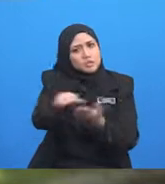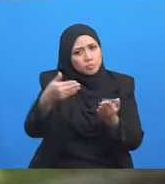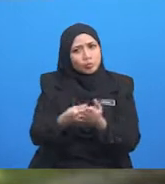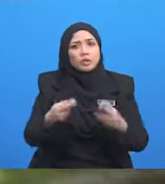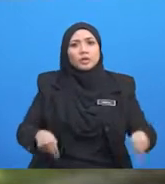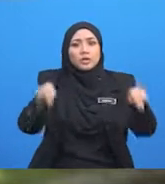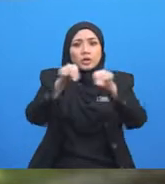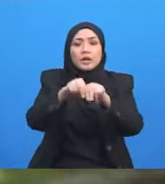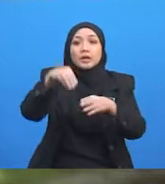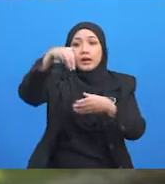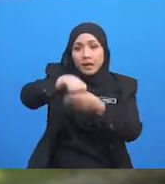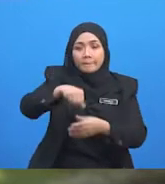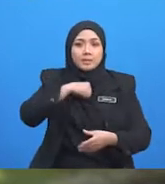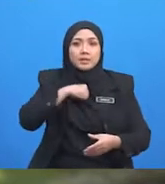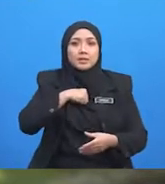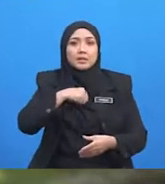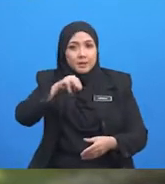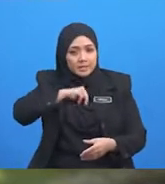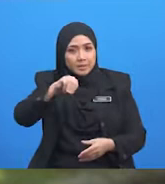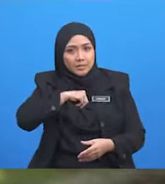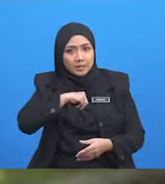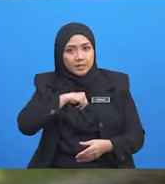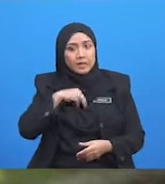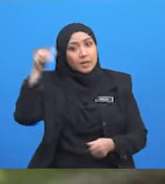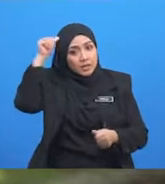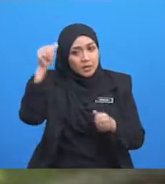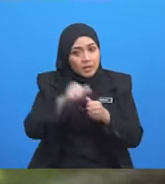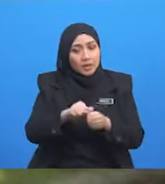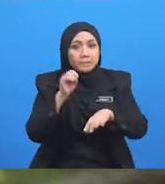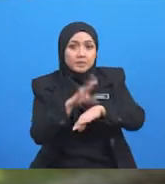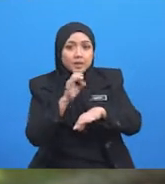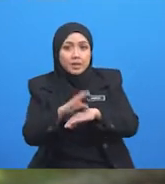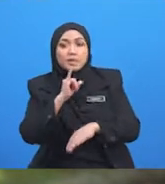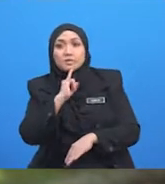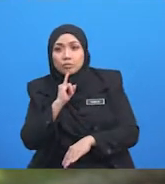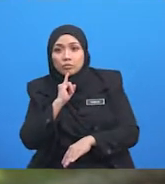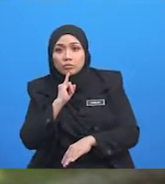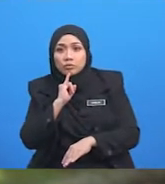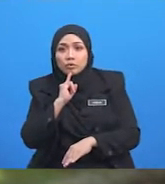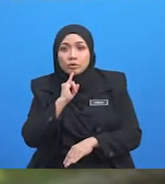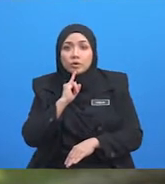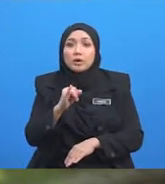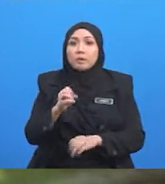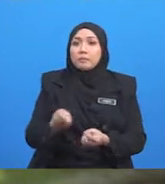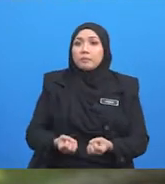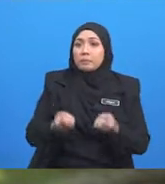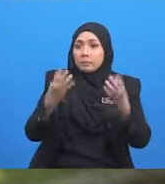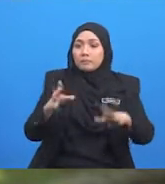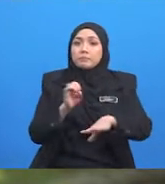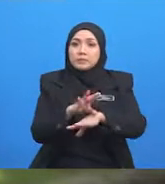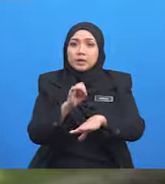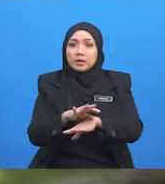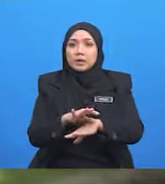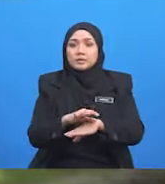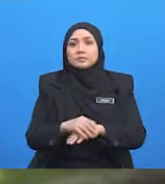dalam diri masing-masing. Ingat, pesanan ibu adalah pesanan keramat.